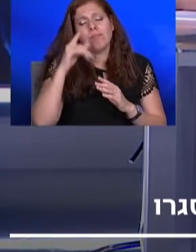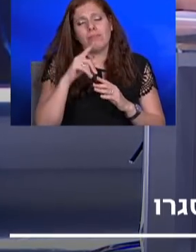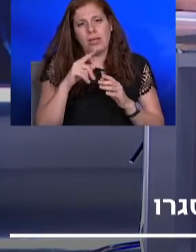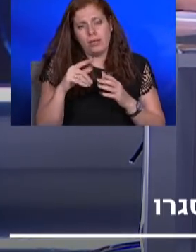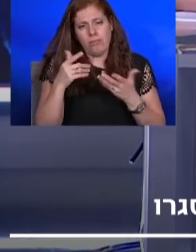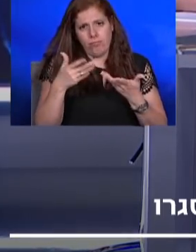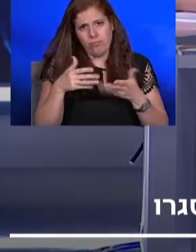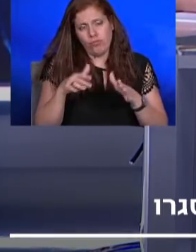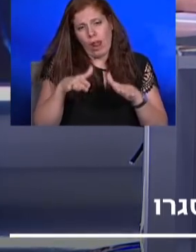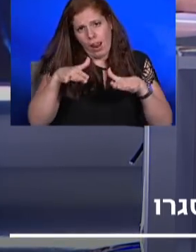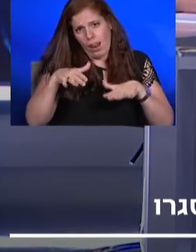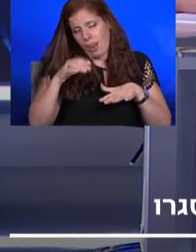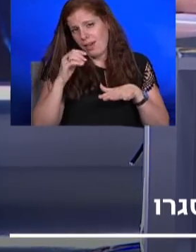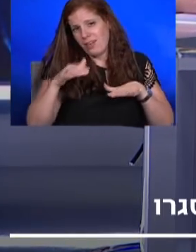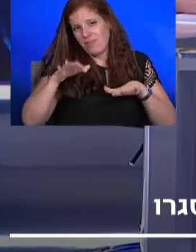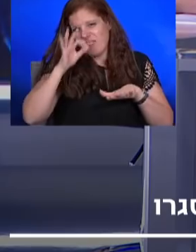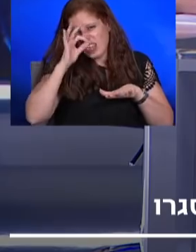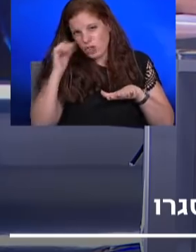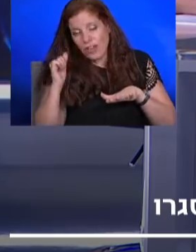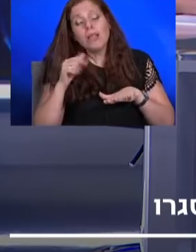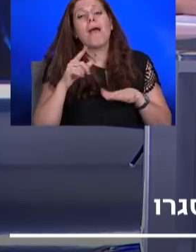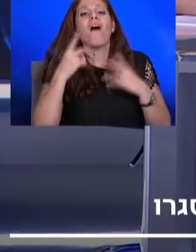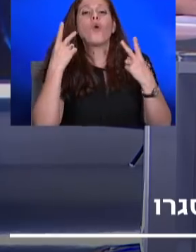העירום מעורר עניין, מעורר